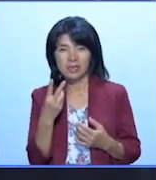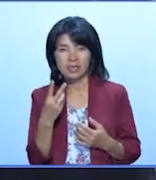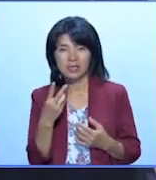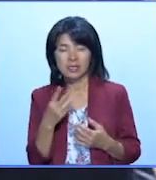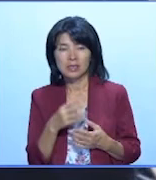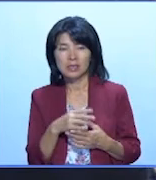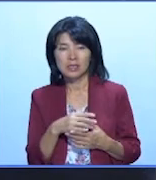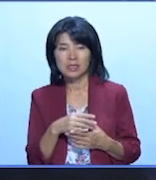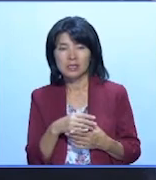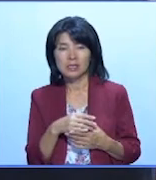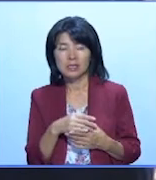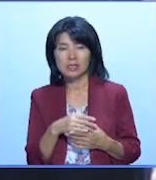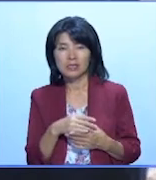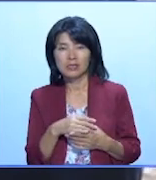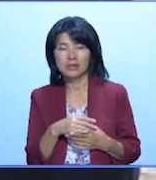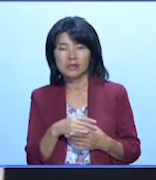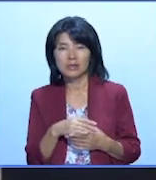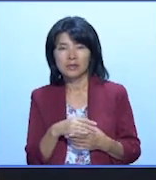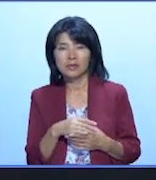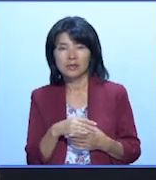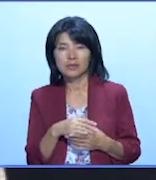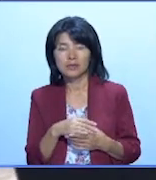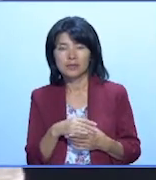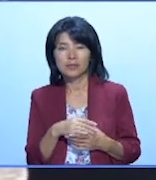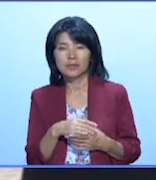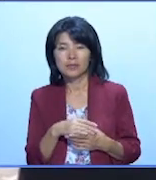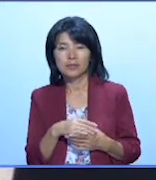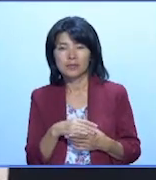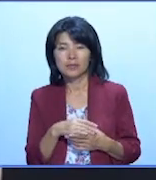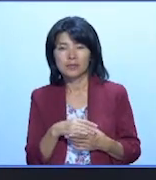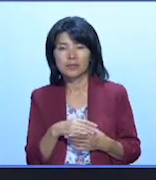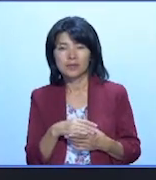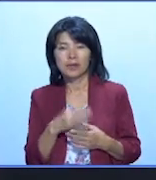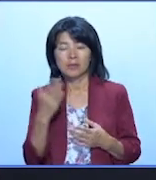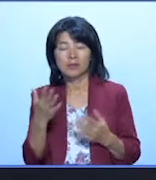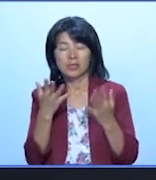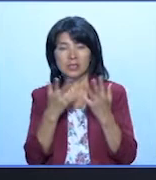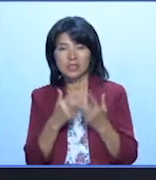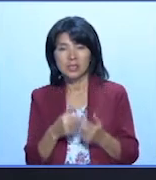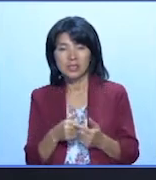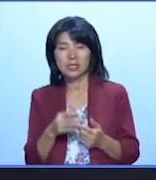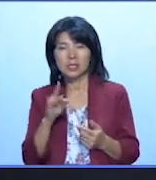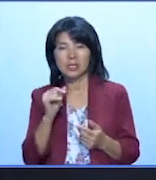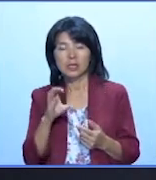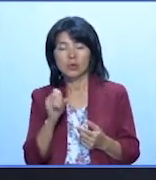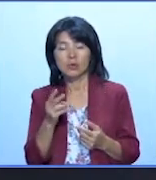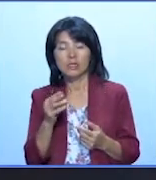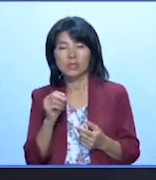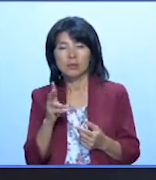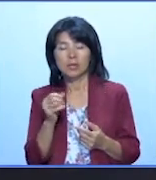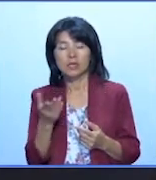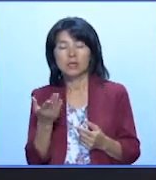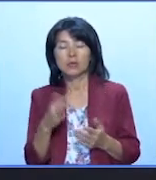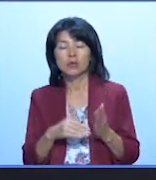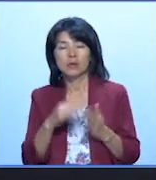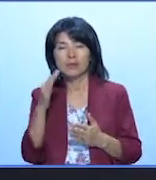анкера. Коронка диаметр 51. Но вот когда вы бурите, вы же вот считаете, у вас расход цемента насколько выше, чем